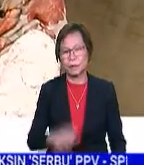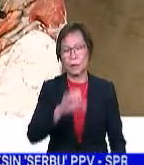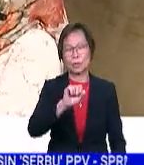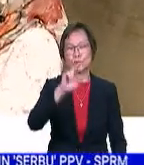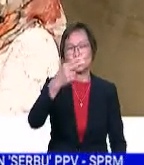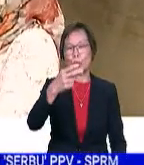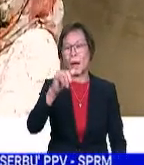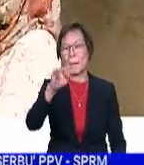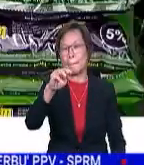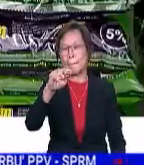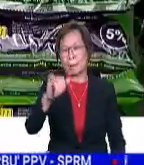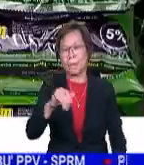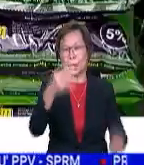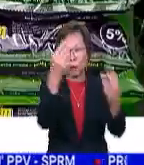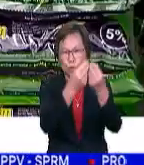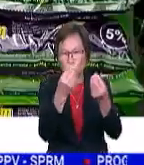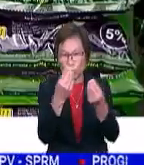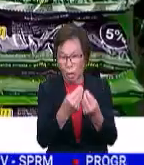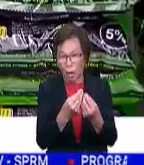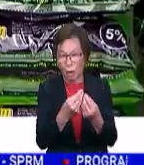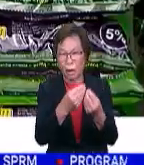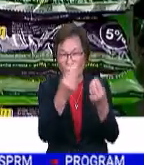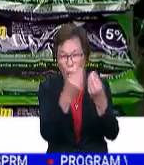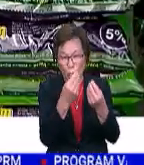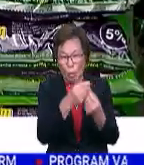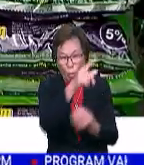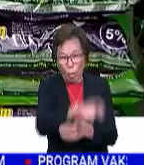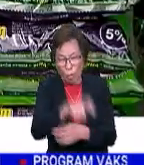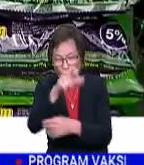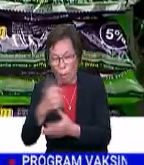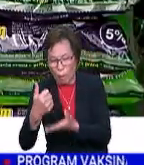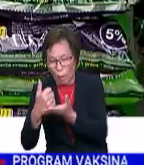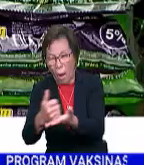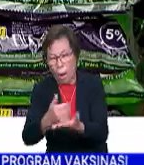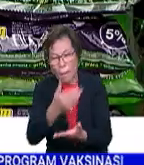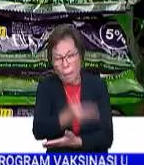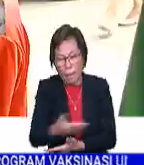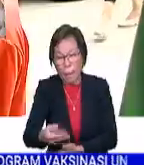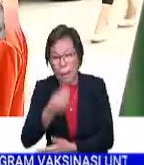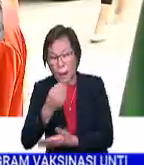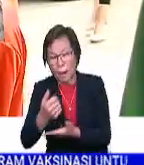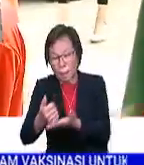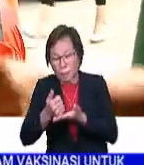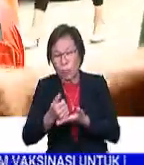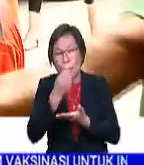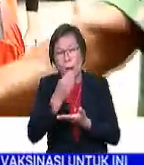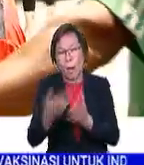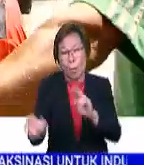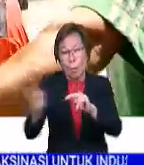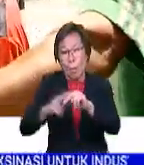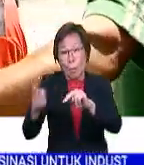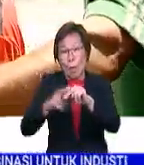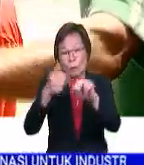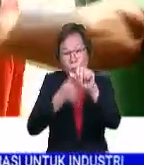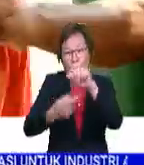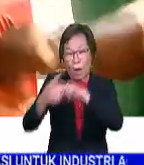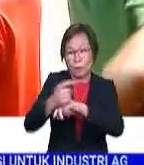Suhaimi turut mengakui jumlah mereka yang mendapatkan bantuan bekalan makanan meningkat setiap